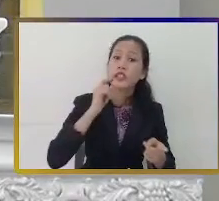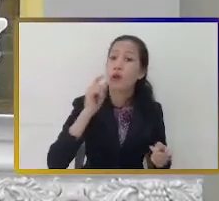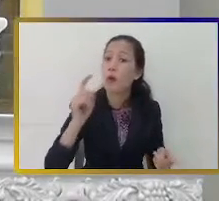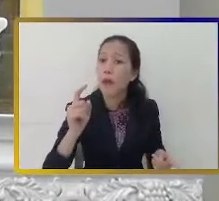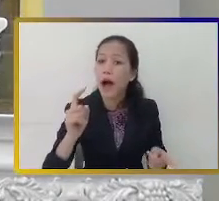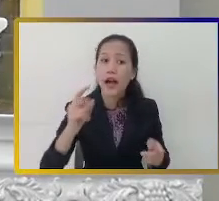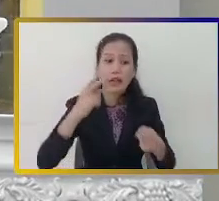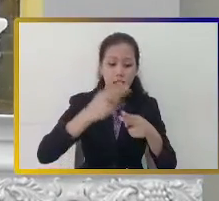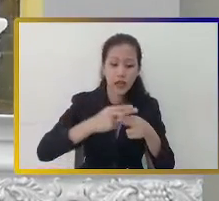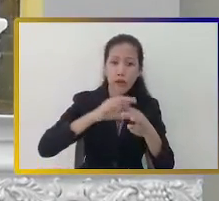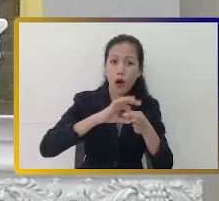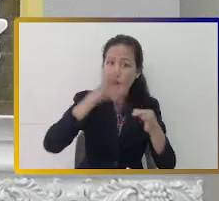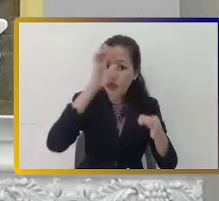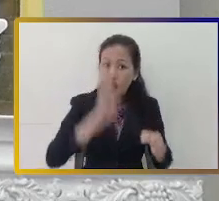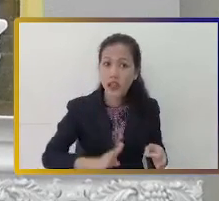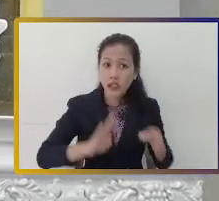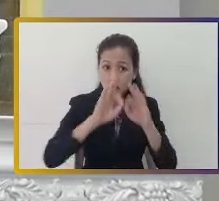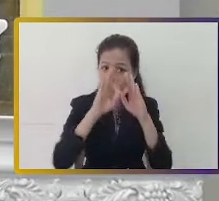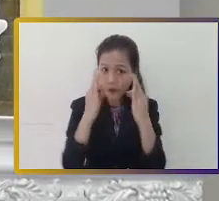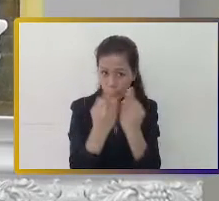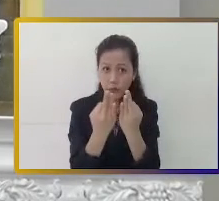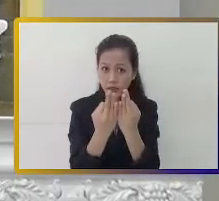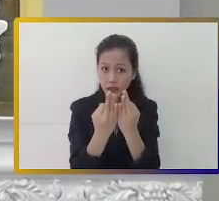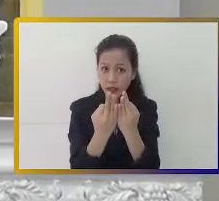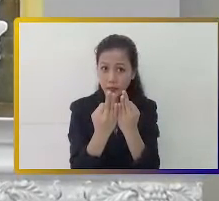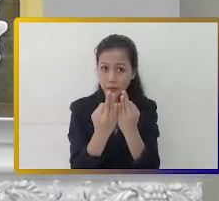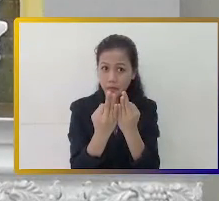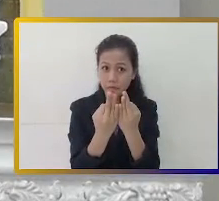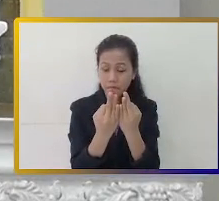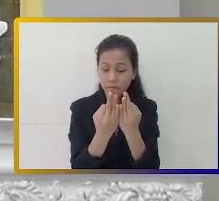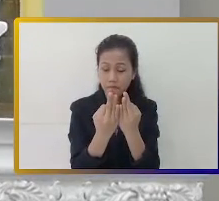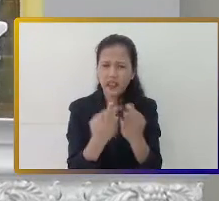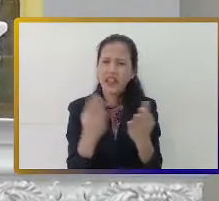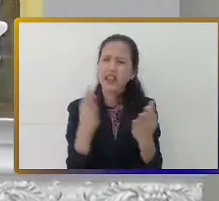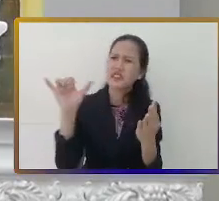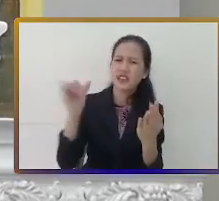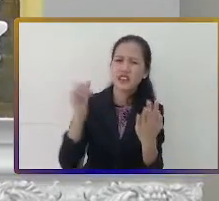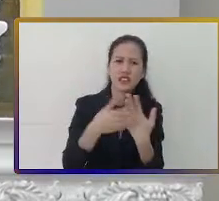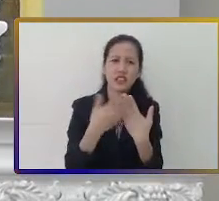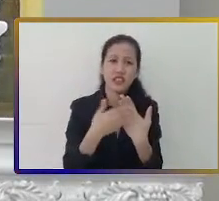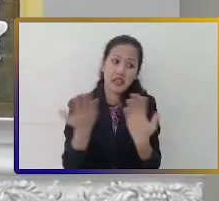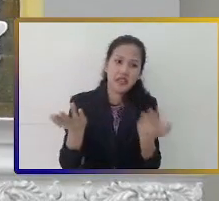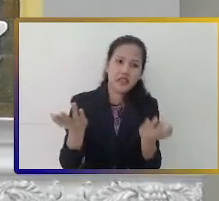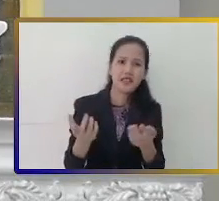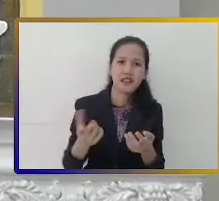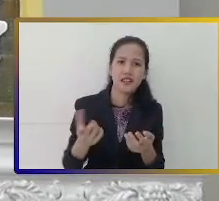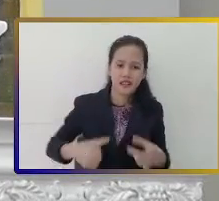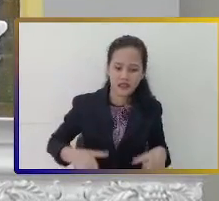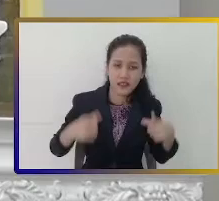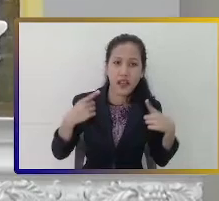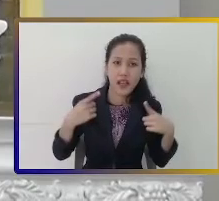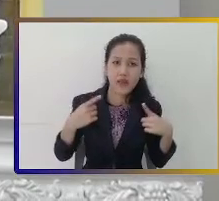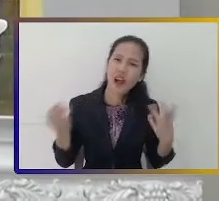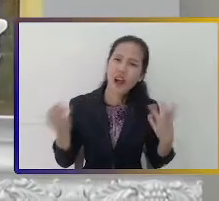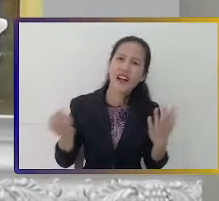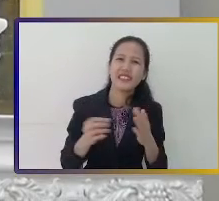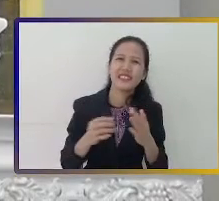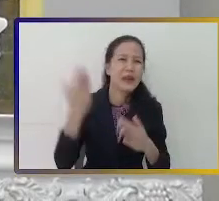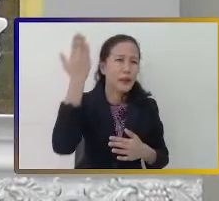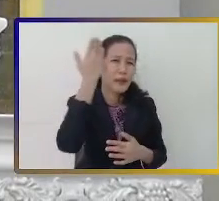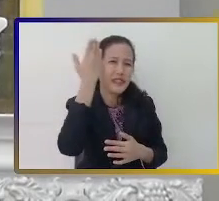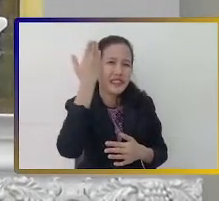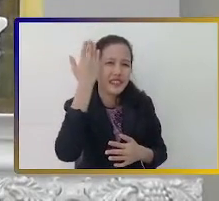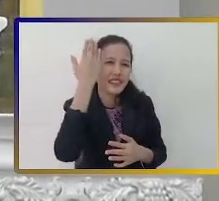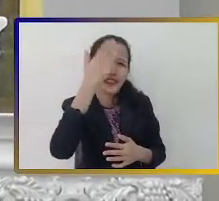pangalan ng Diyos sa loob ng tahanan ninyo? Yeah, madaling magsabi kasi naka-live po tayo eh. Madaling magpanggap na meron tayong kilalang